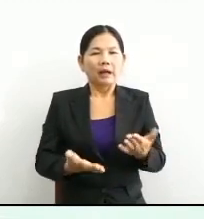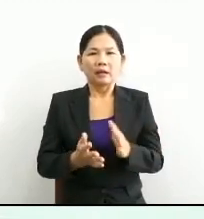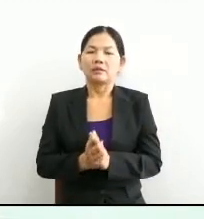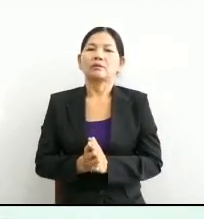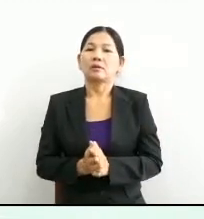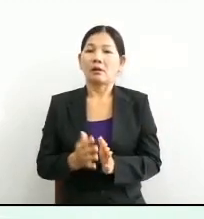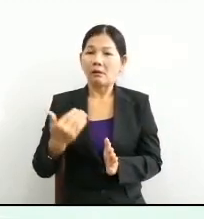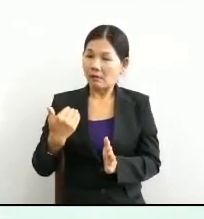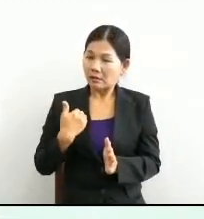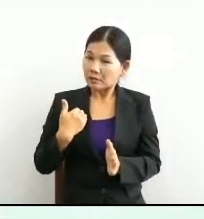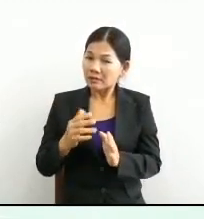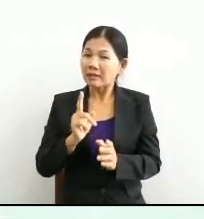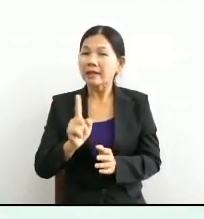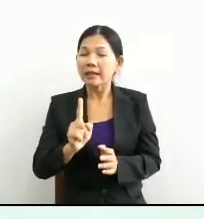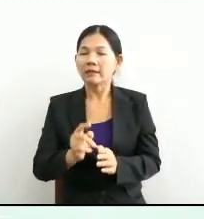xa nè